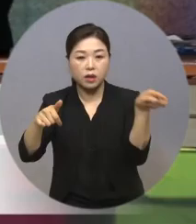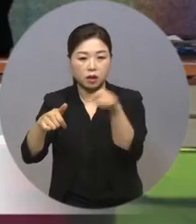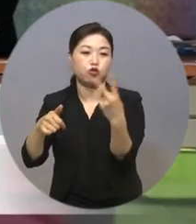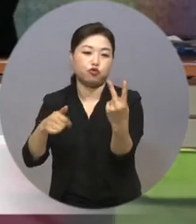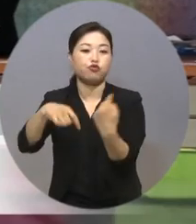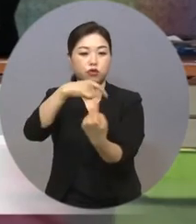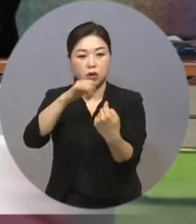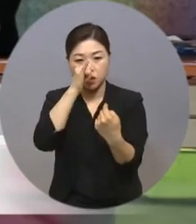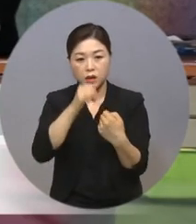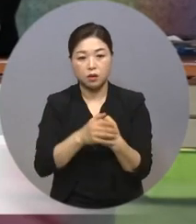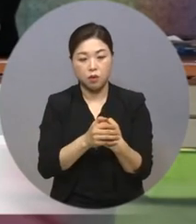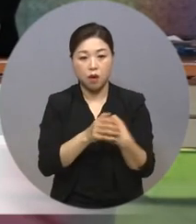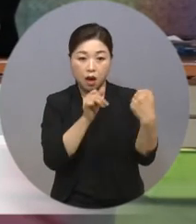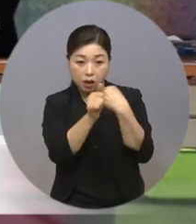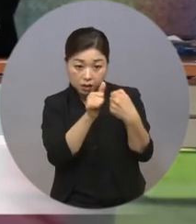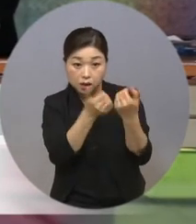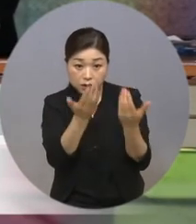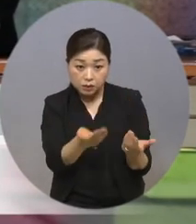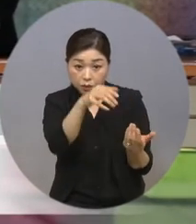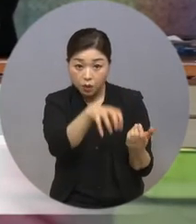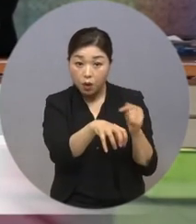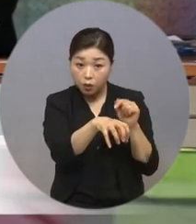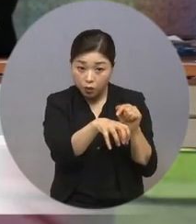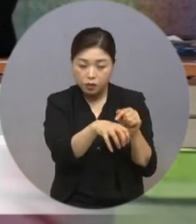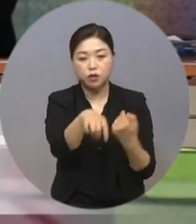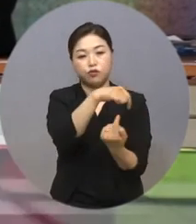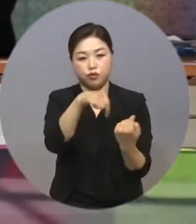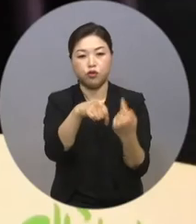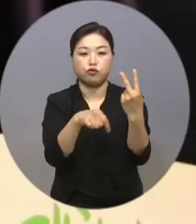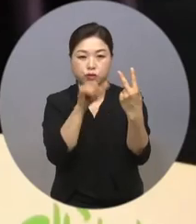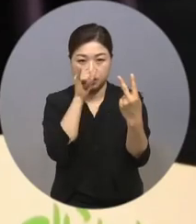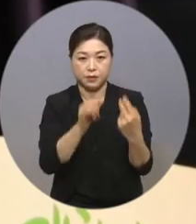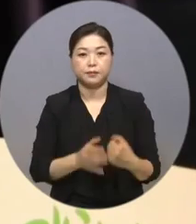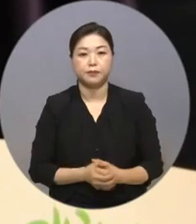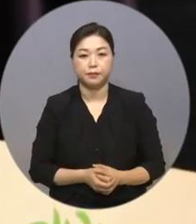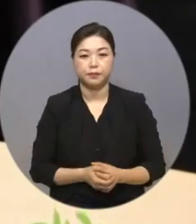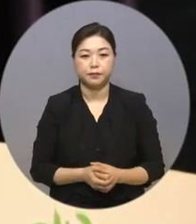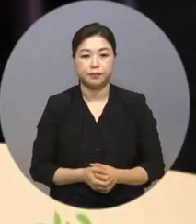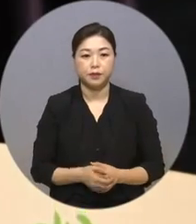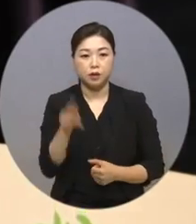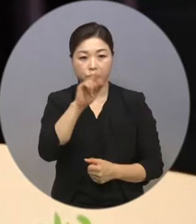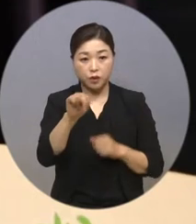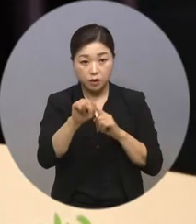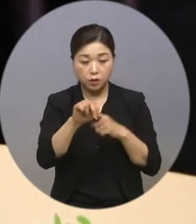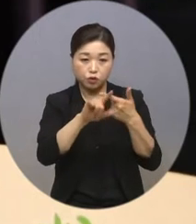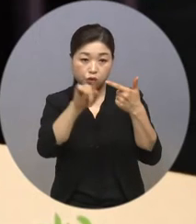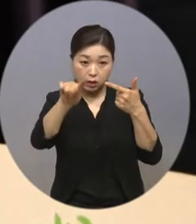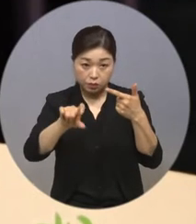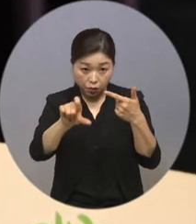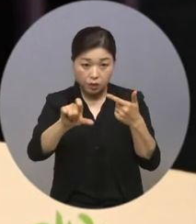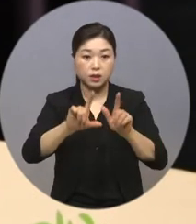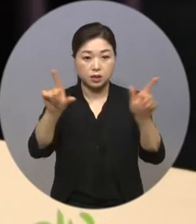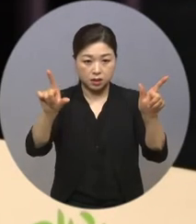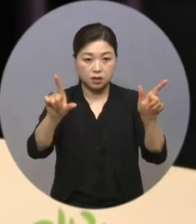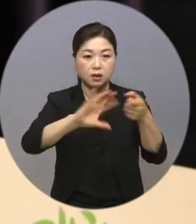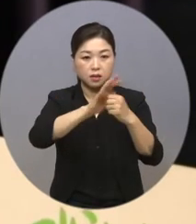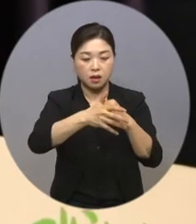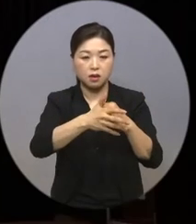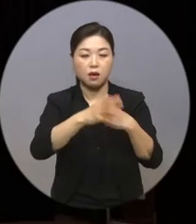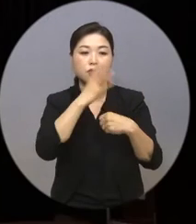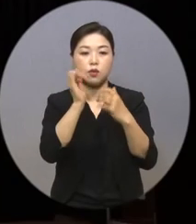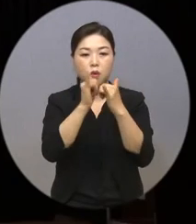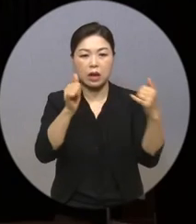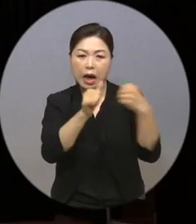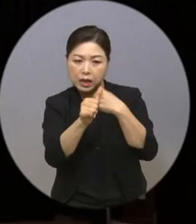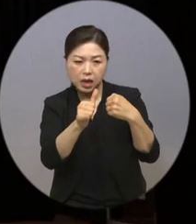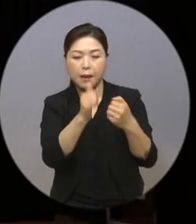있고요. 학대 쉼터를 2개소 운영을 하고 있습니다. 유엔에서 매년 6월 15일을 세계 노인학대 인식의